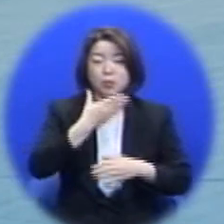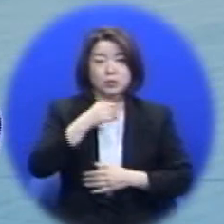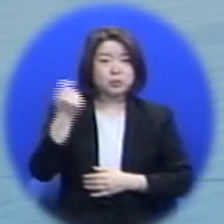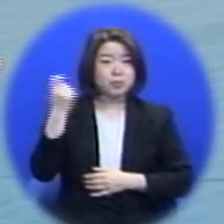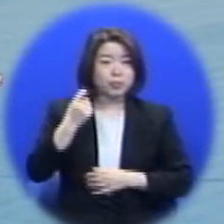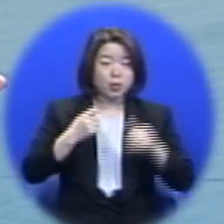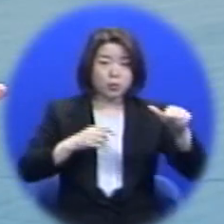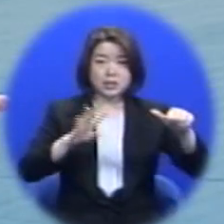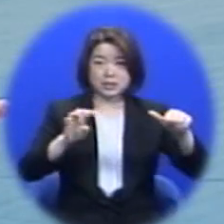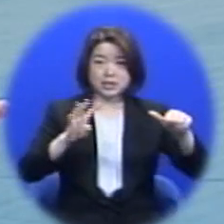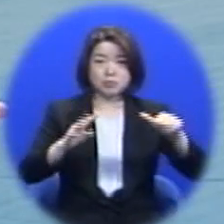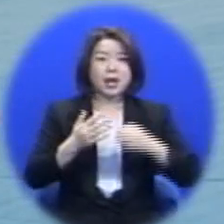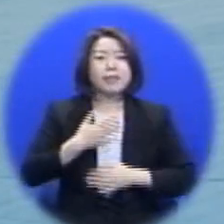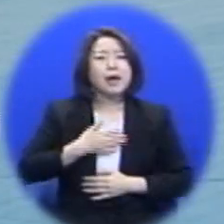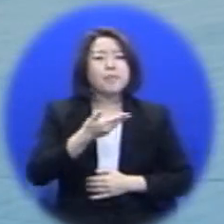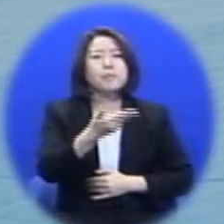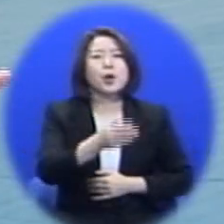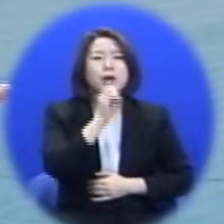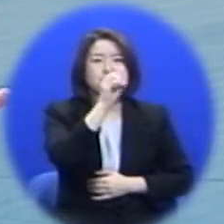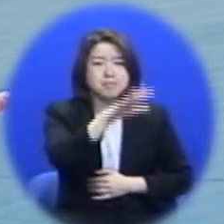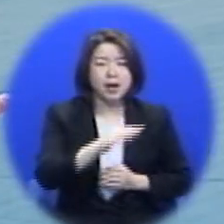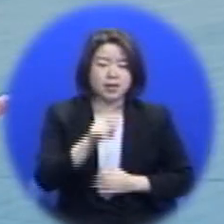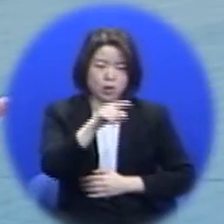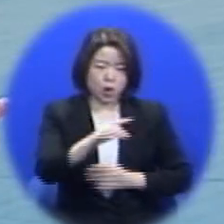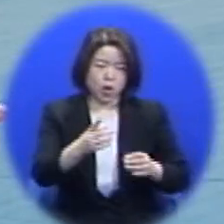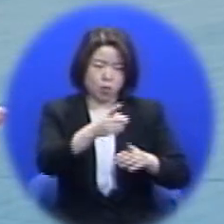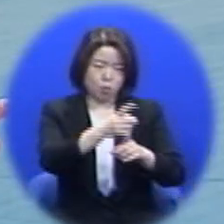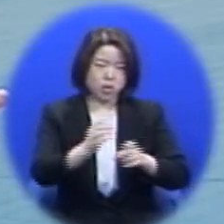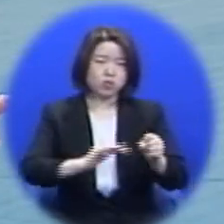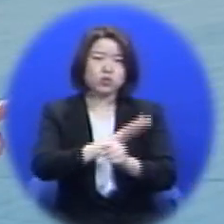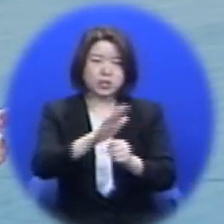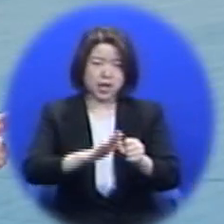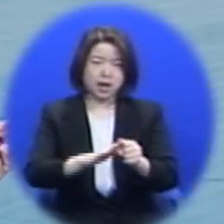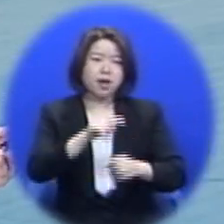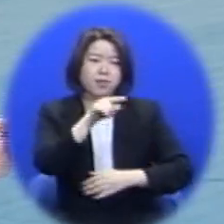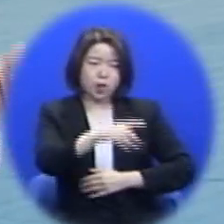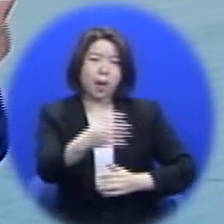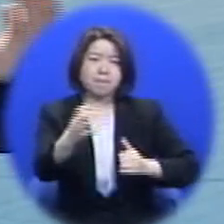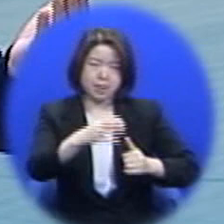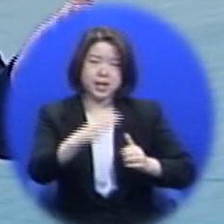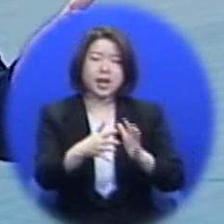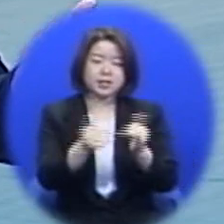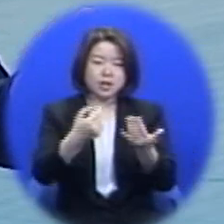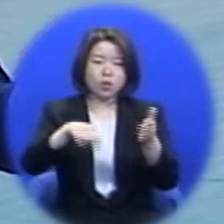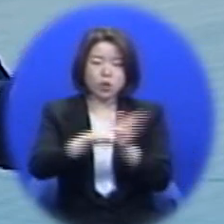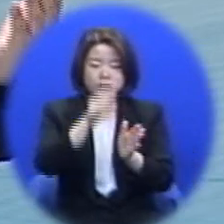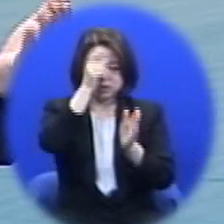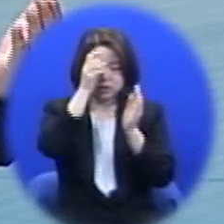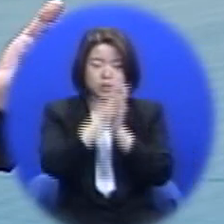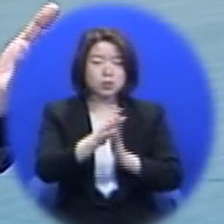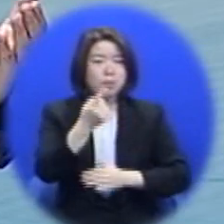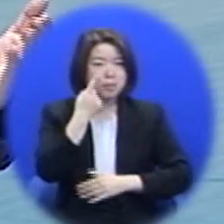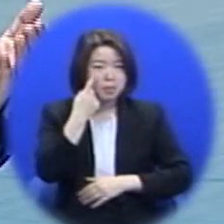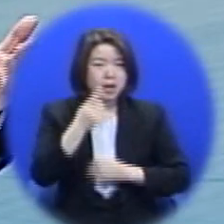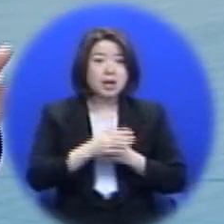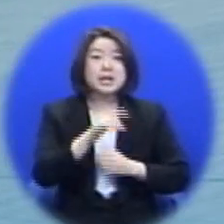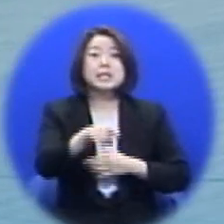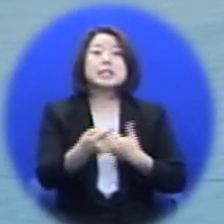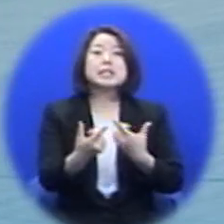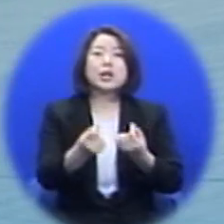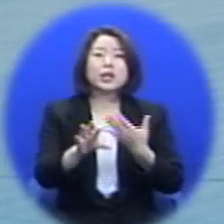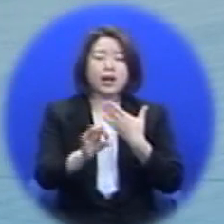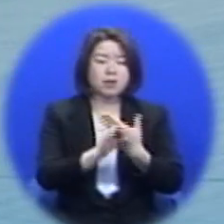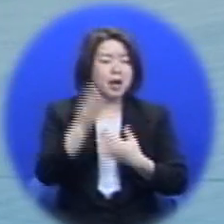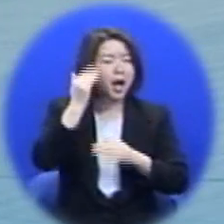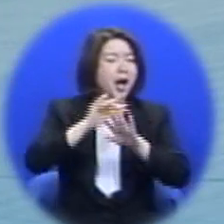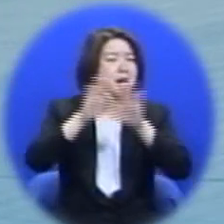45절에 나는 너에게 이르노니 너희 원수를 사랑하며 너희를 박해하는 자를 위하여 기도하라. 이같이 한즉 하늘에 계신